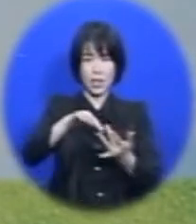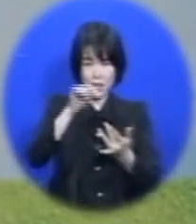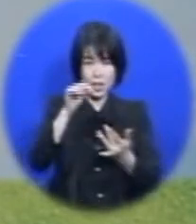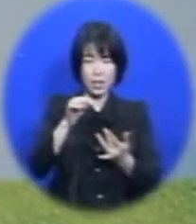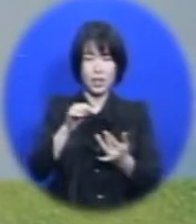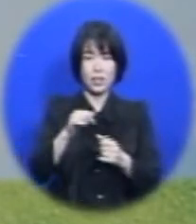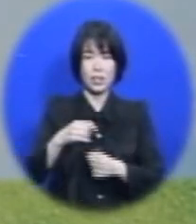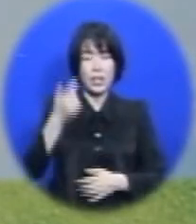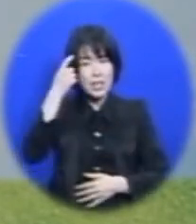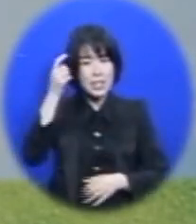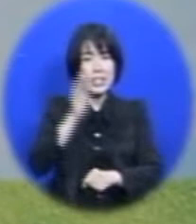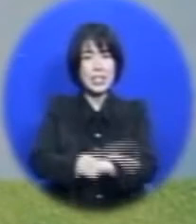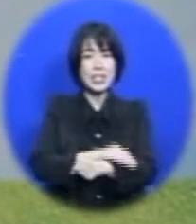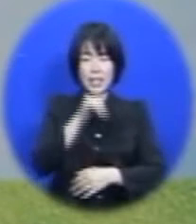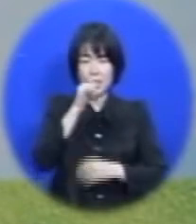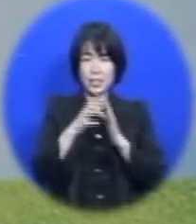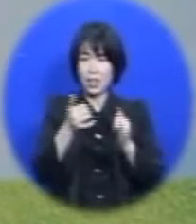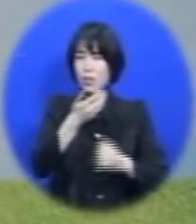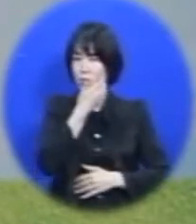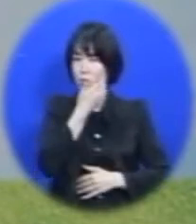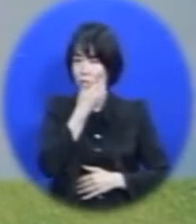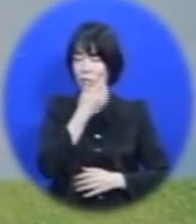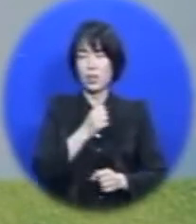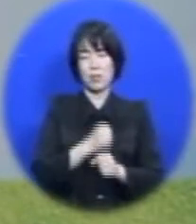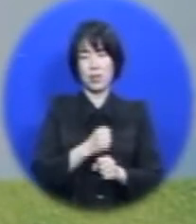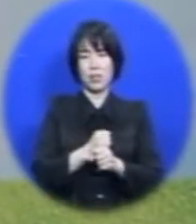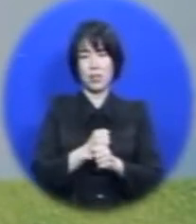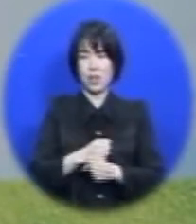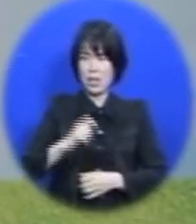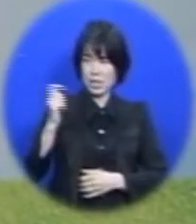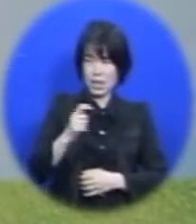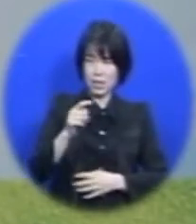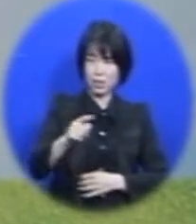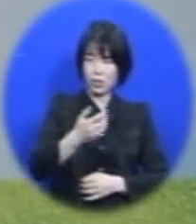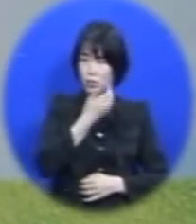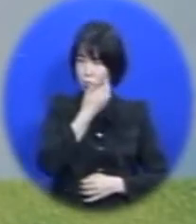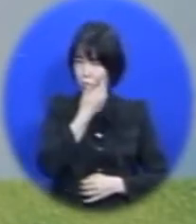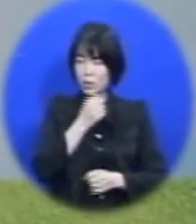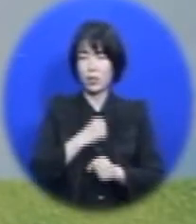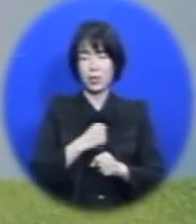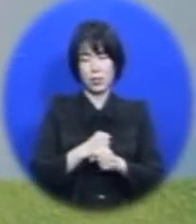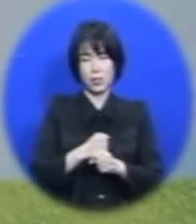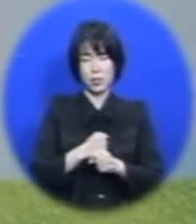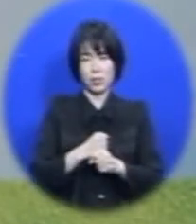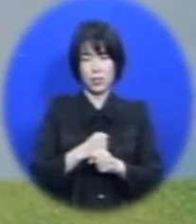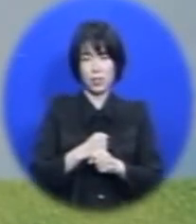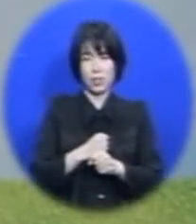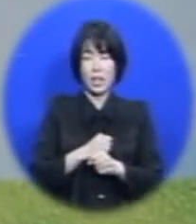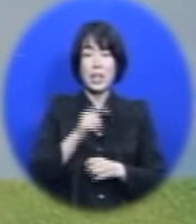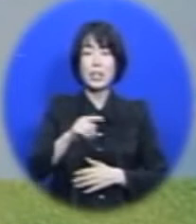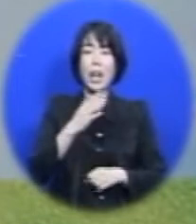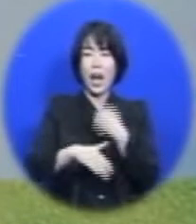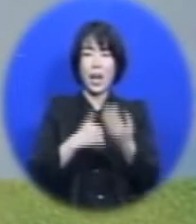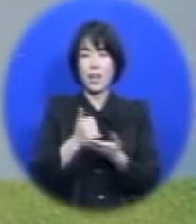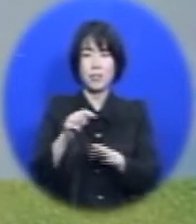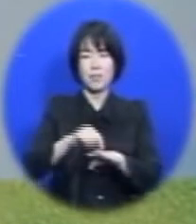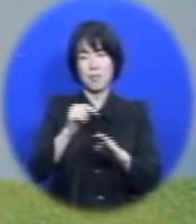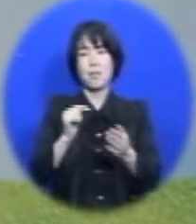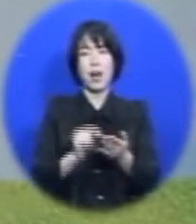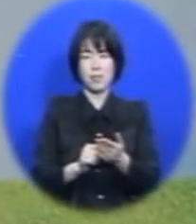택하셔서 지혜 있는 자들을 부끄럽게 하려 하시고 강한 것들을 부끄럽게 하려 하신다. 그게 하나님의